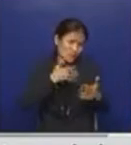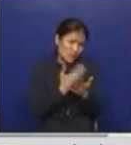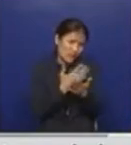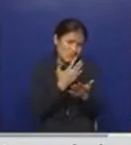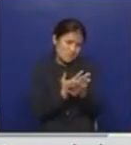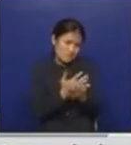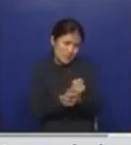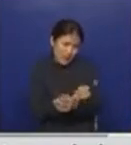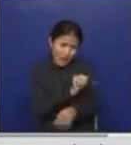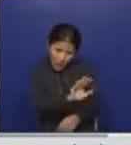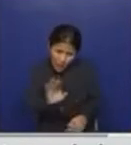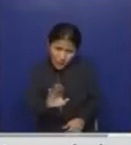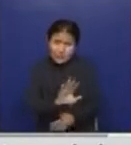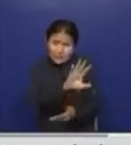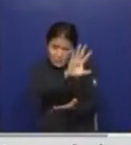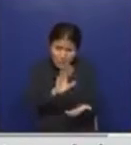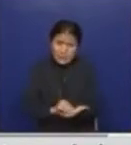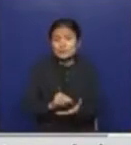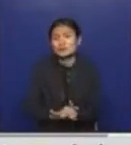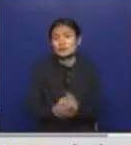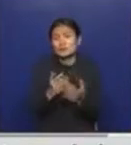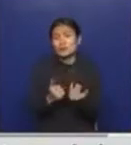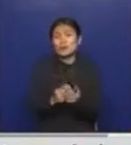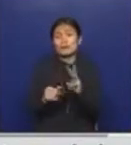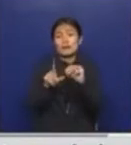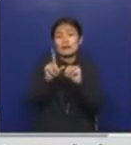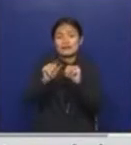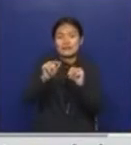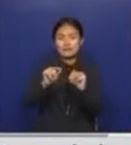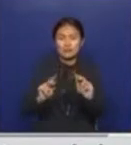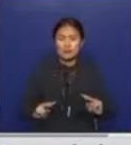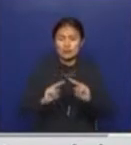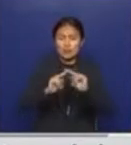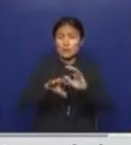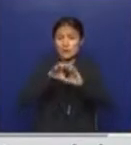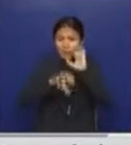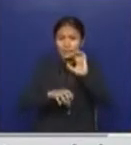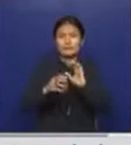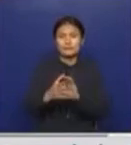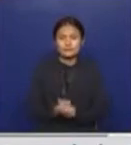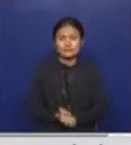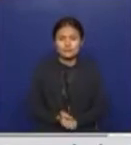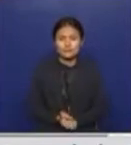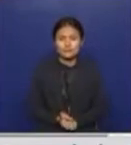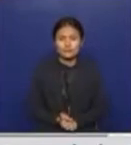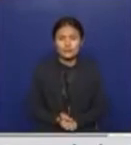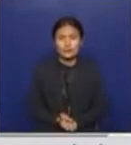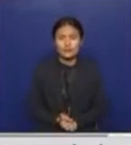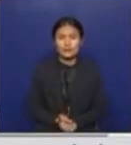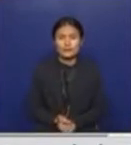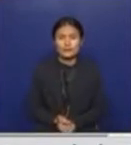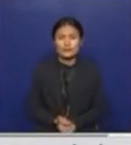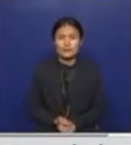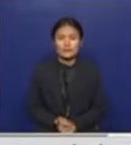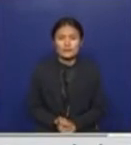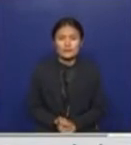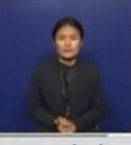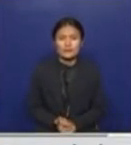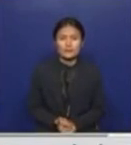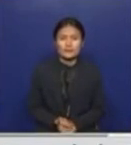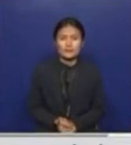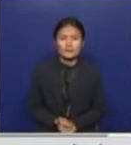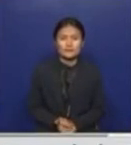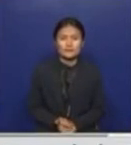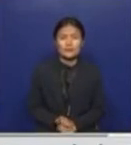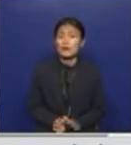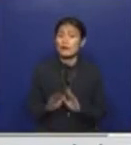ดิฉันขอกลับไปที่มาตรา20งบประมาณของกระทรวงมหาดไทยนะคะกลับเรียนท่านประธานไปยังท่านรั